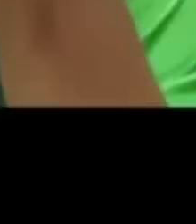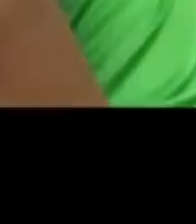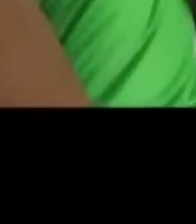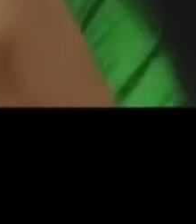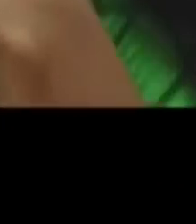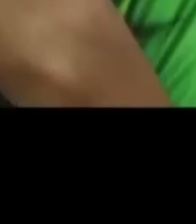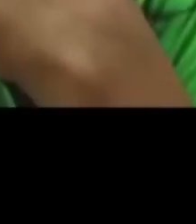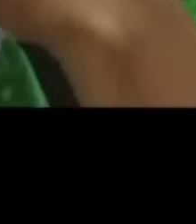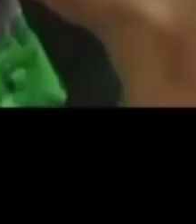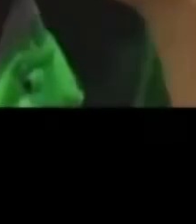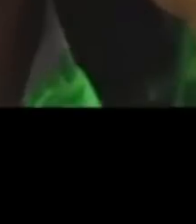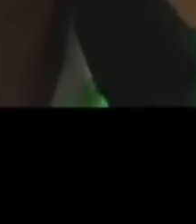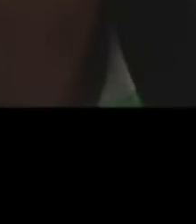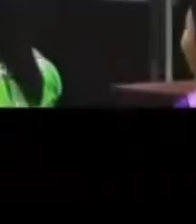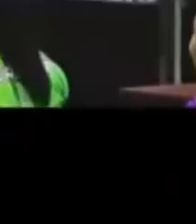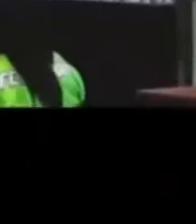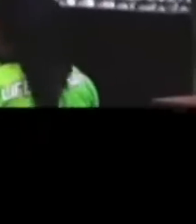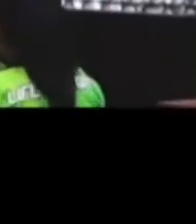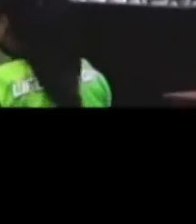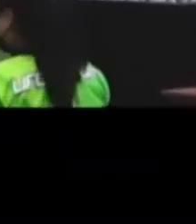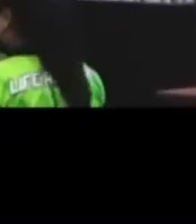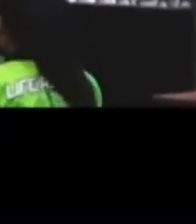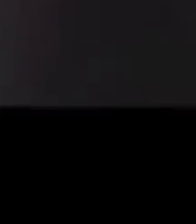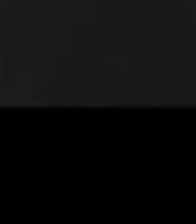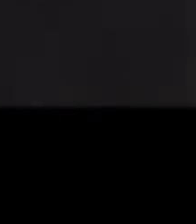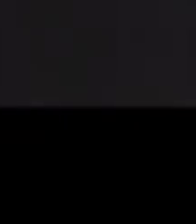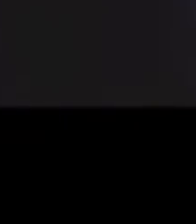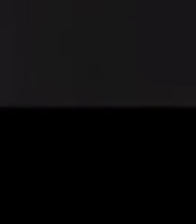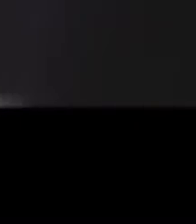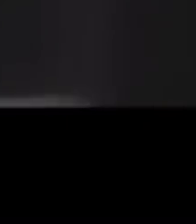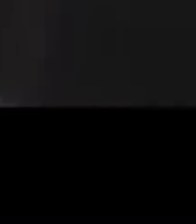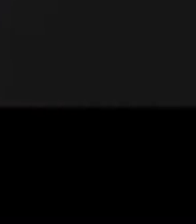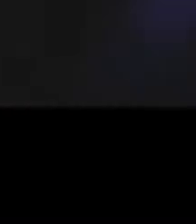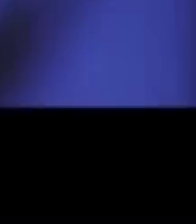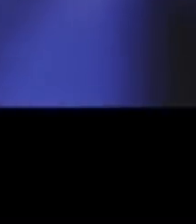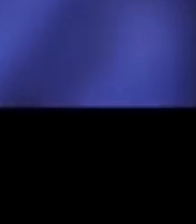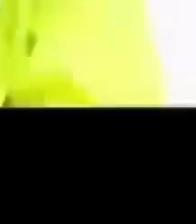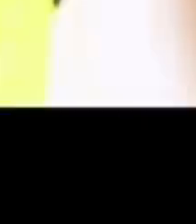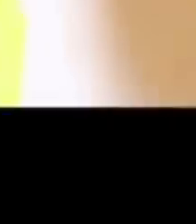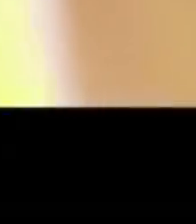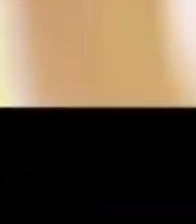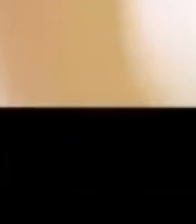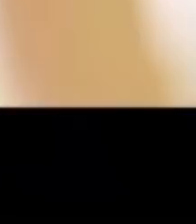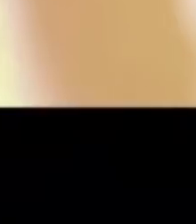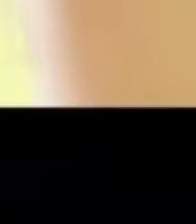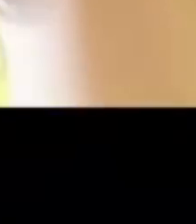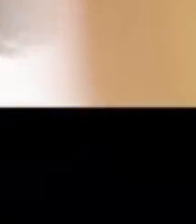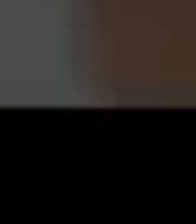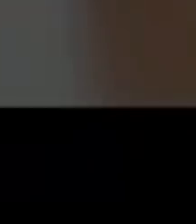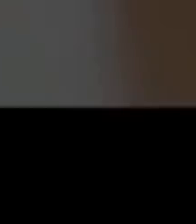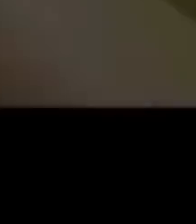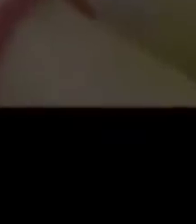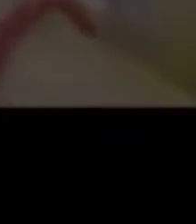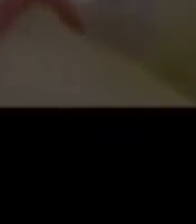คนรุ่นใหม่จะแลกเปลี่ยนกับผู้อื่นได้ดีที่สุดก็น่าจะเป็นความดีงามและความจริงใจที่มีต่อกันหาก